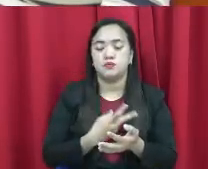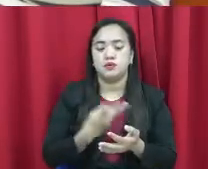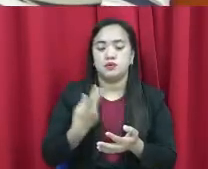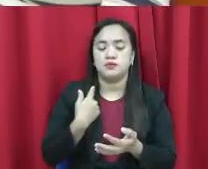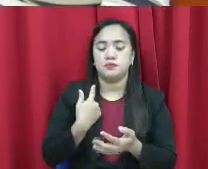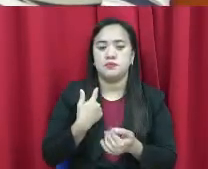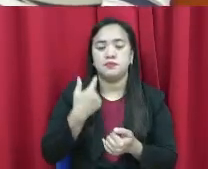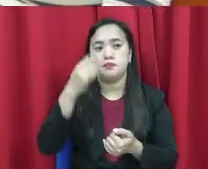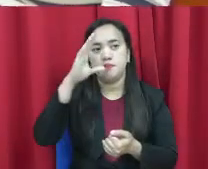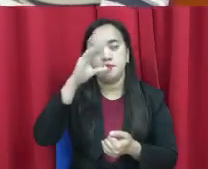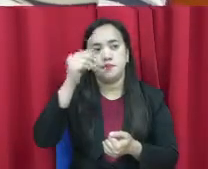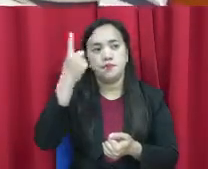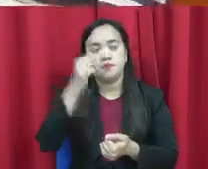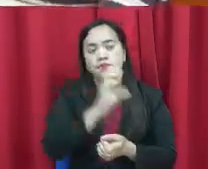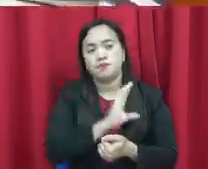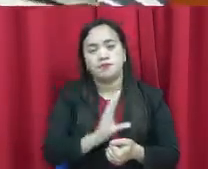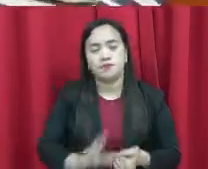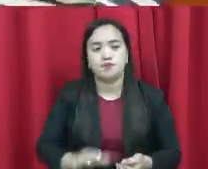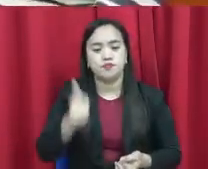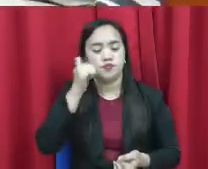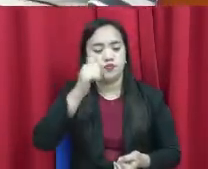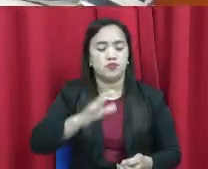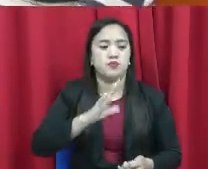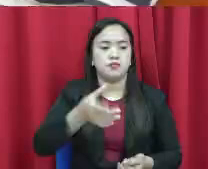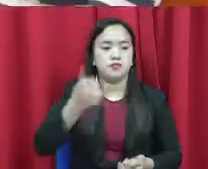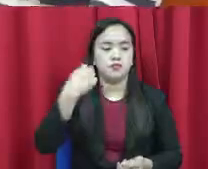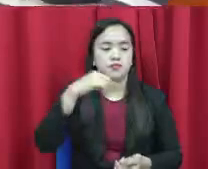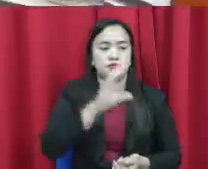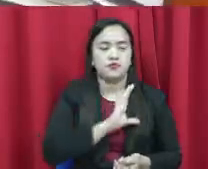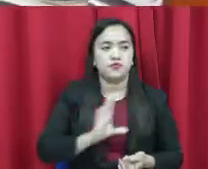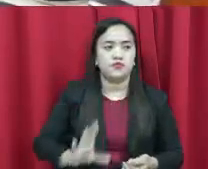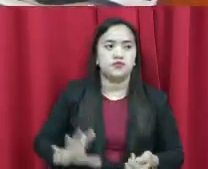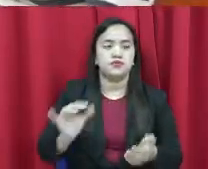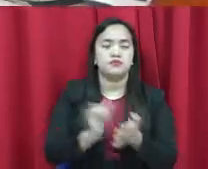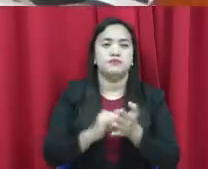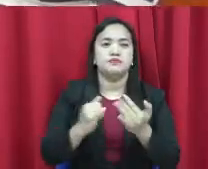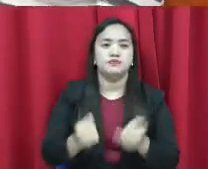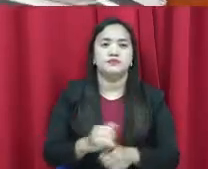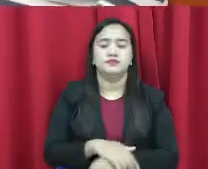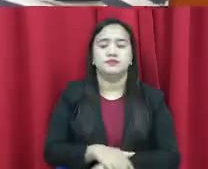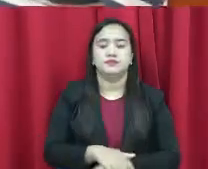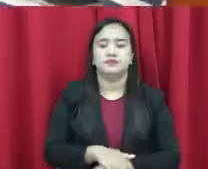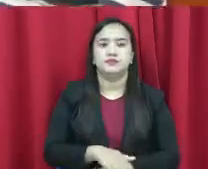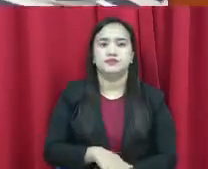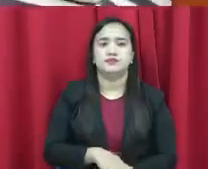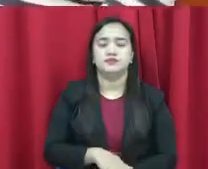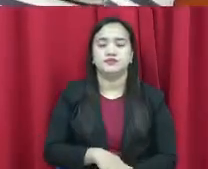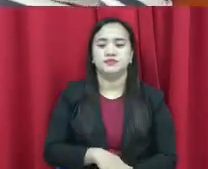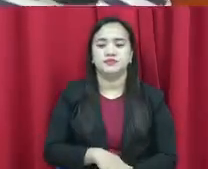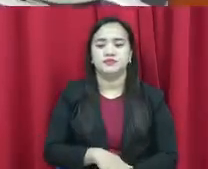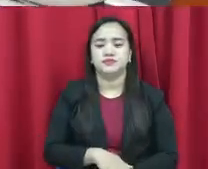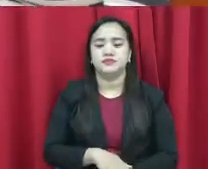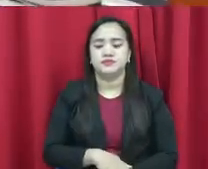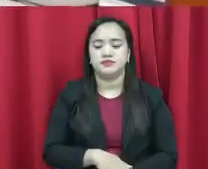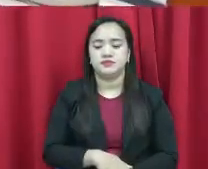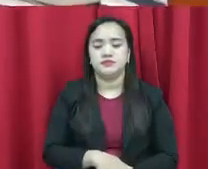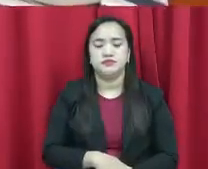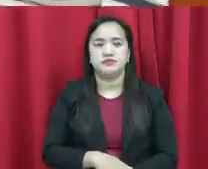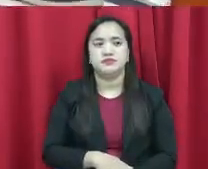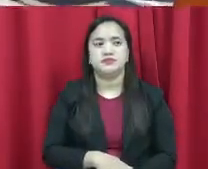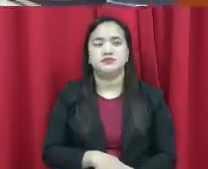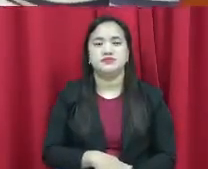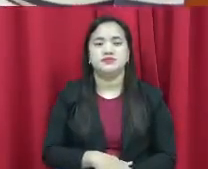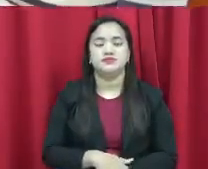women's for Christ eh yung fathers ret pa kaya na hindi magka ret o kaya